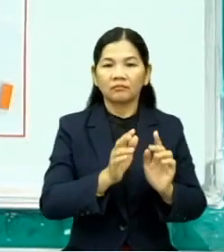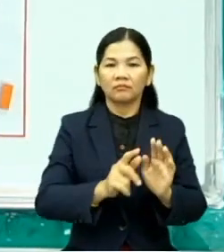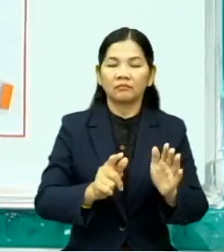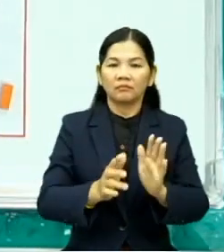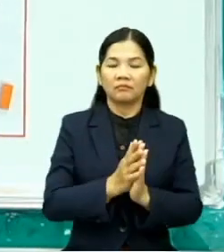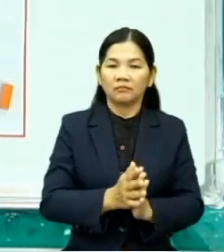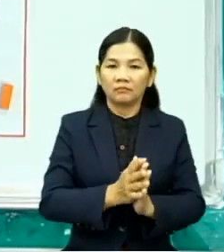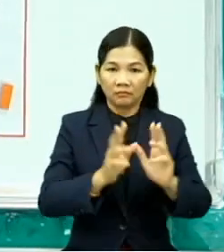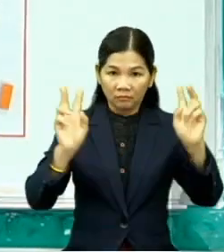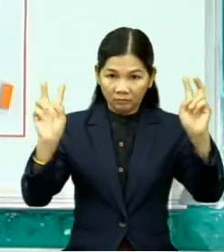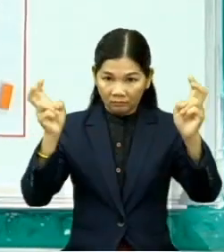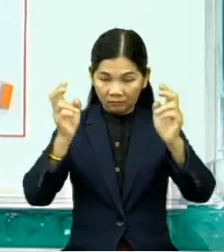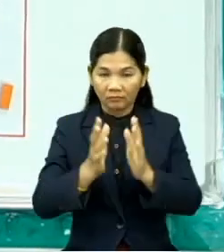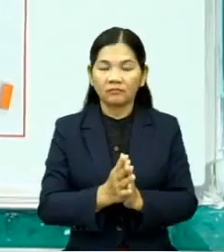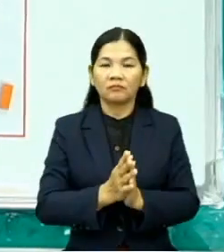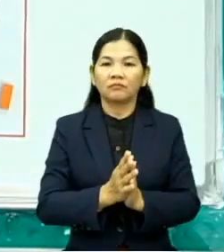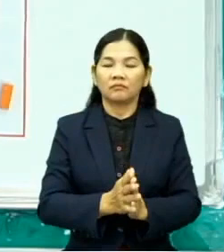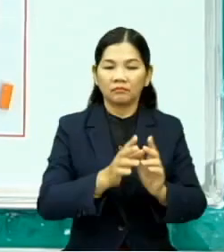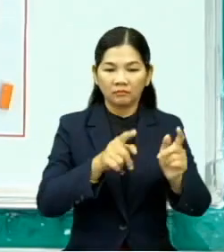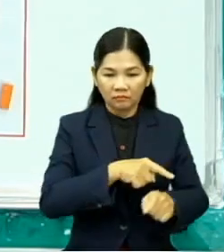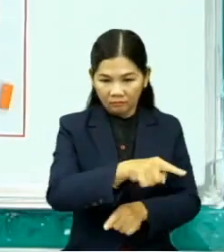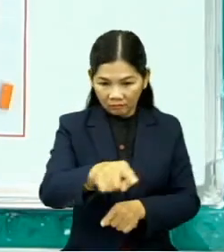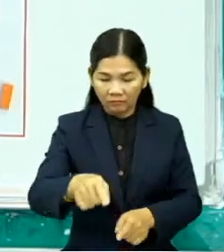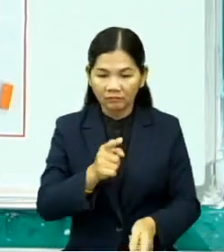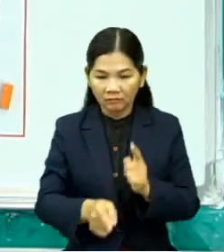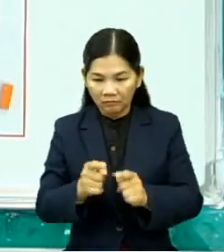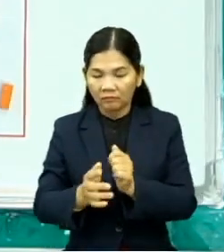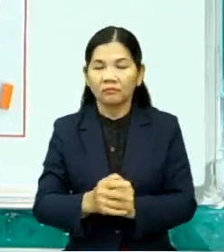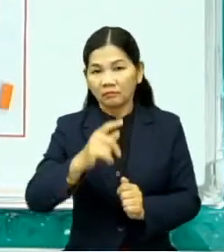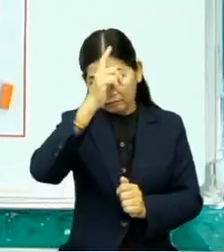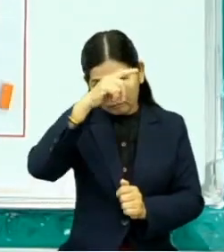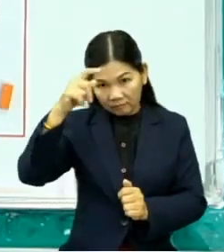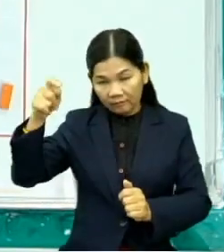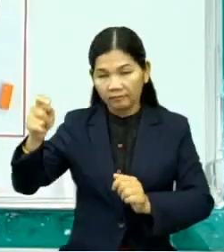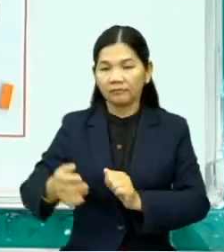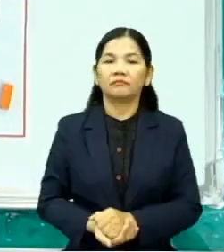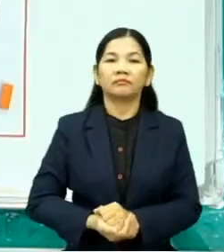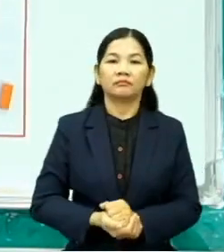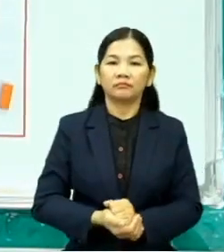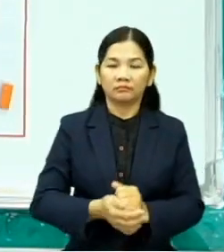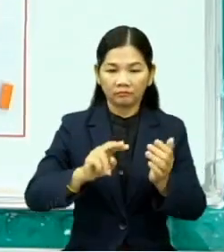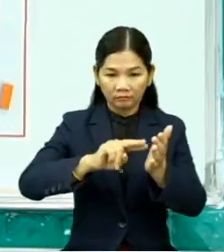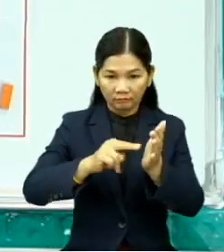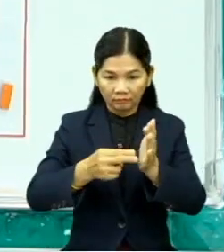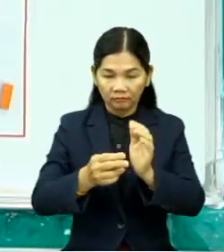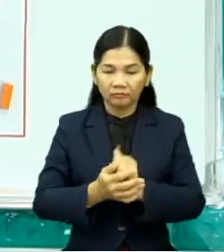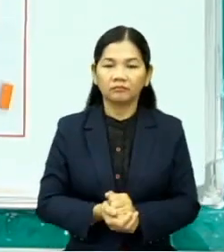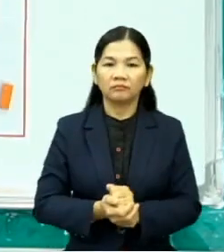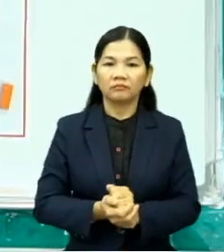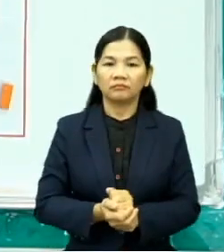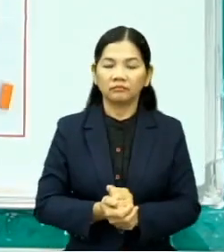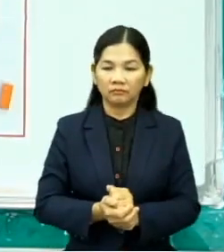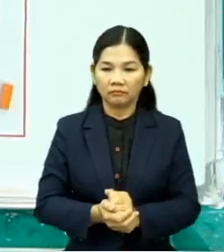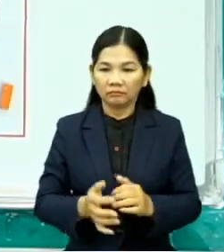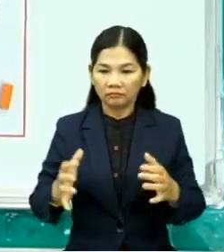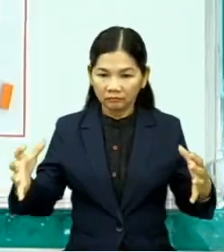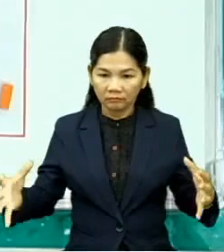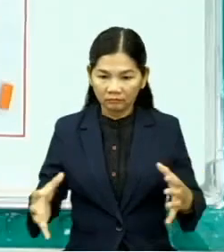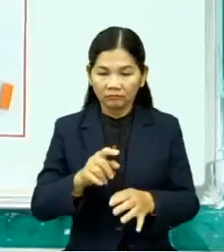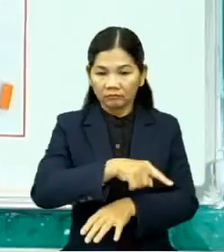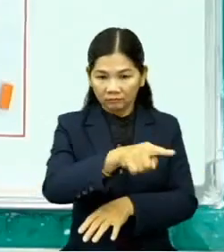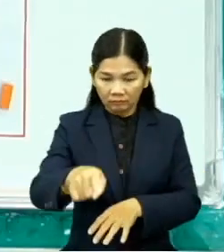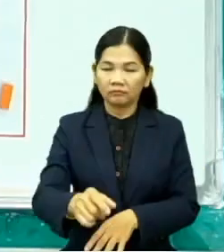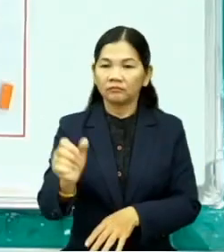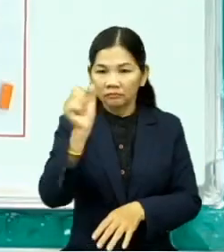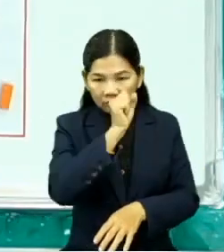phía sắt nâng bà cung chún à dài rương chà chẳng à tầm này rồi bó chà rồi bó vùng phía à dài ní cư kê bà